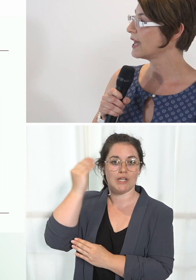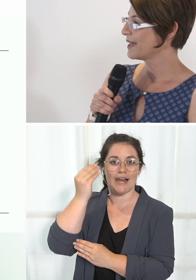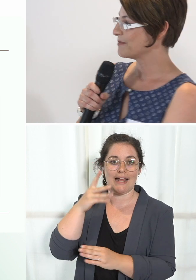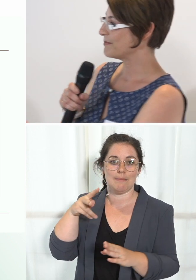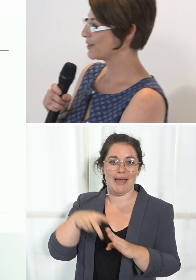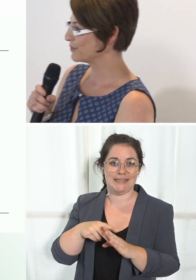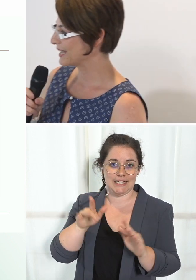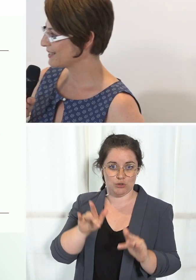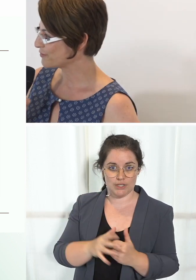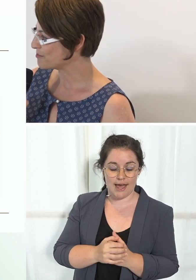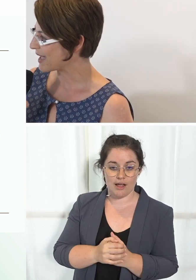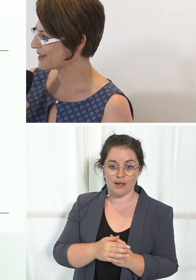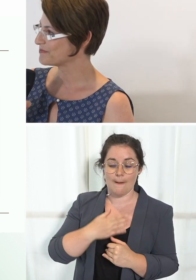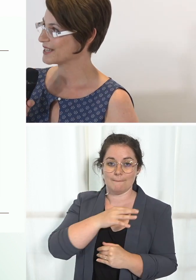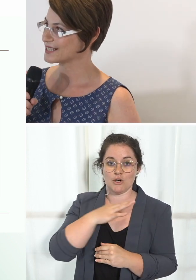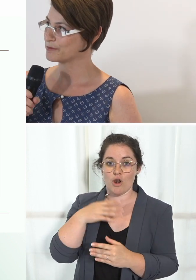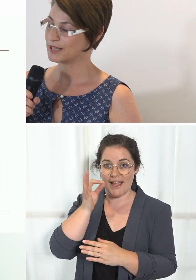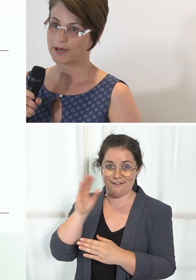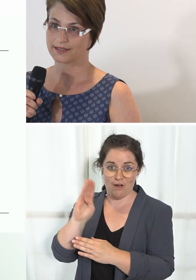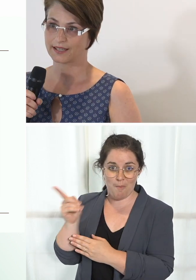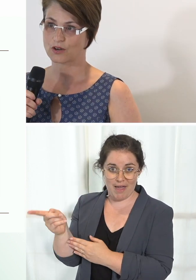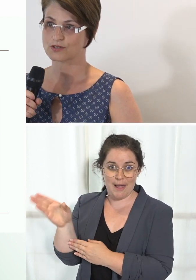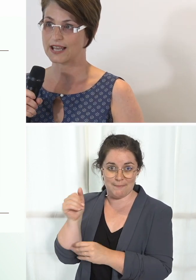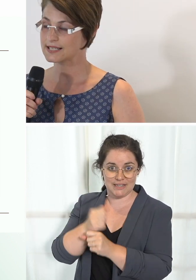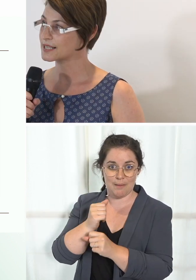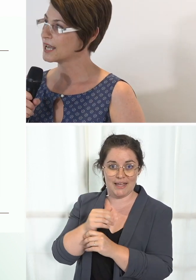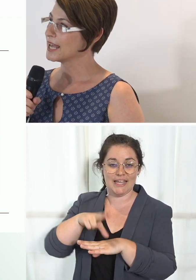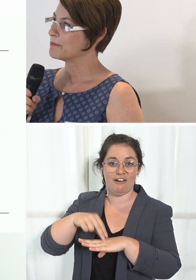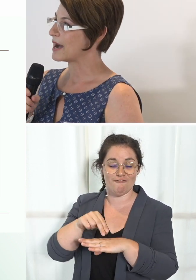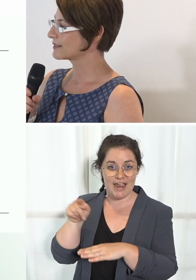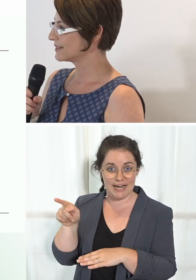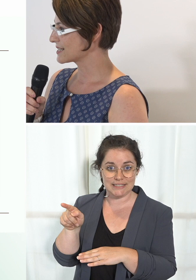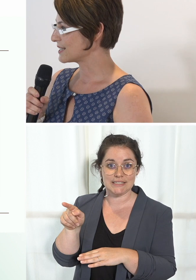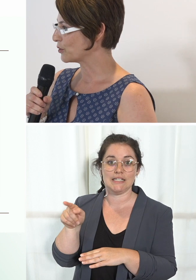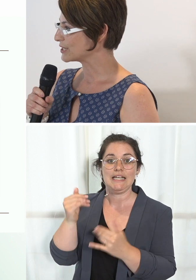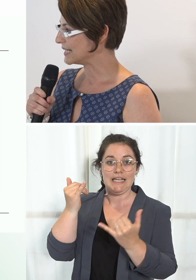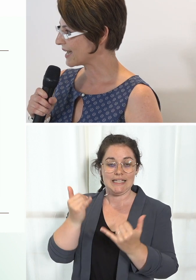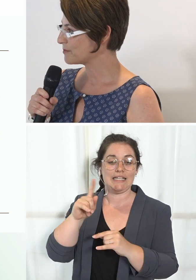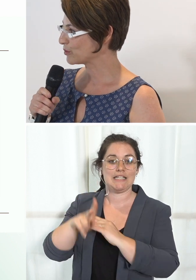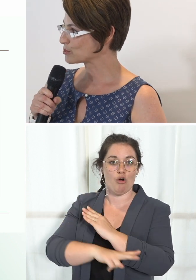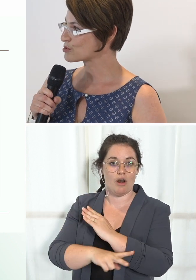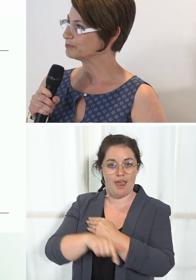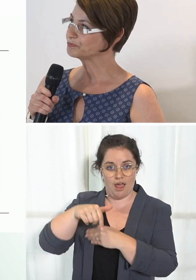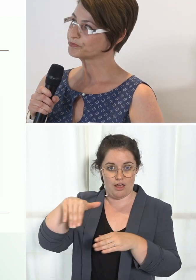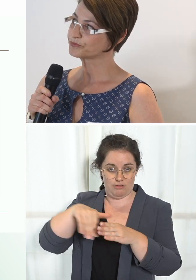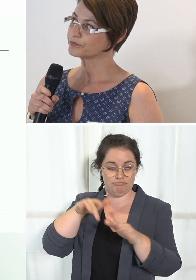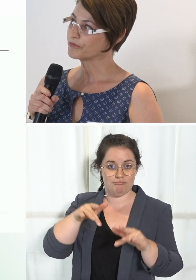Lernbeeinträchtigung. Meine Kollegin, die Frau Bayer, ist eine Mitarbeiterin aus Wels, macht derzeit auch die Lehre bei